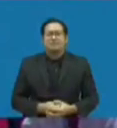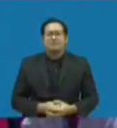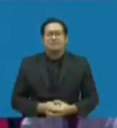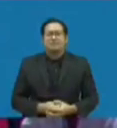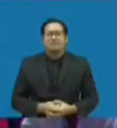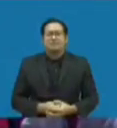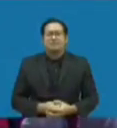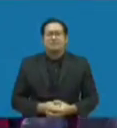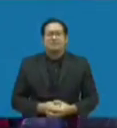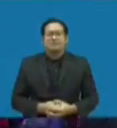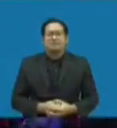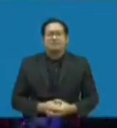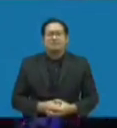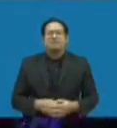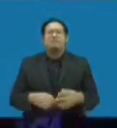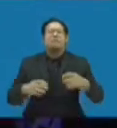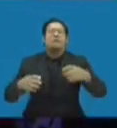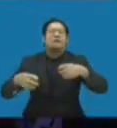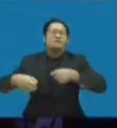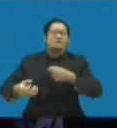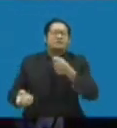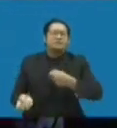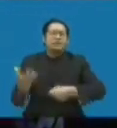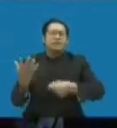tenis kursi roda